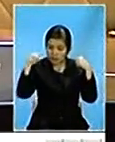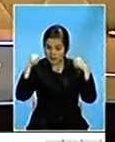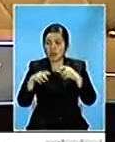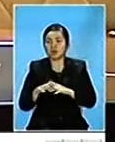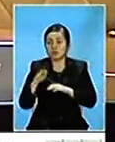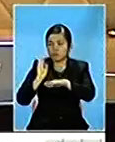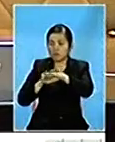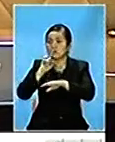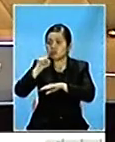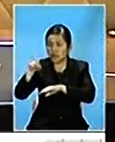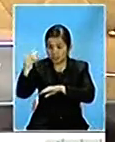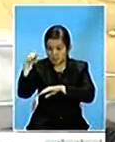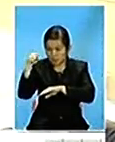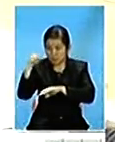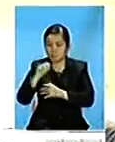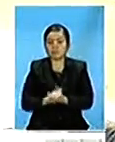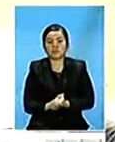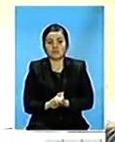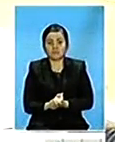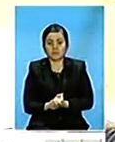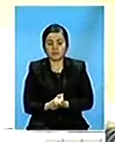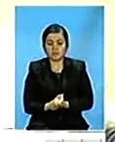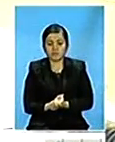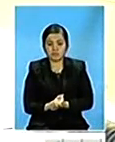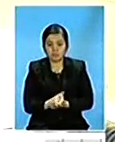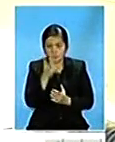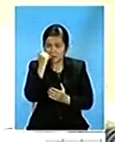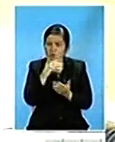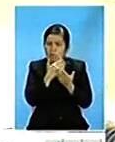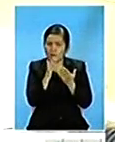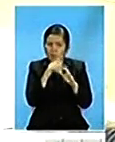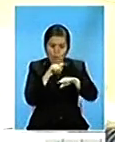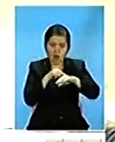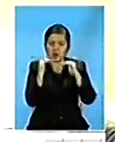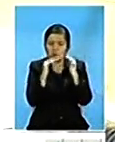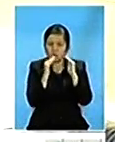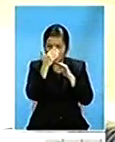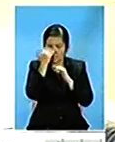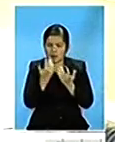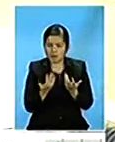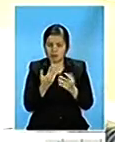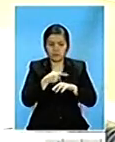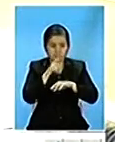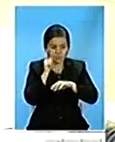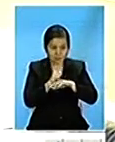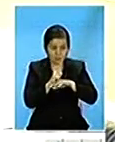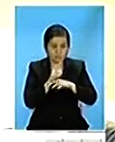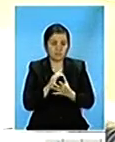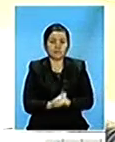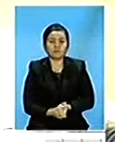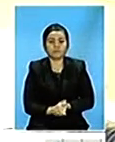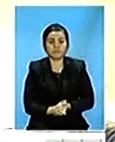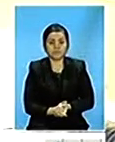นะครับ คนตอบน่าจะตอบว่าได้หรือไม่ได้ก็ไม่จําเป็นต้องแบ่งเวลาเท่ากันนะท่านอาจารย์ครับครับท่านก็อย